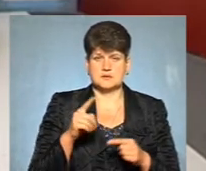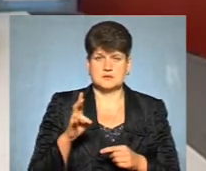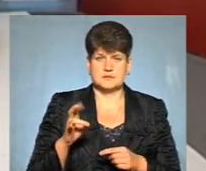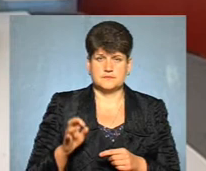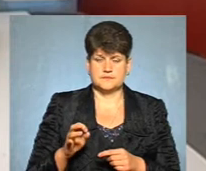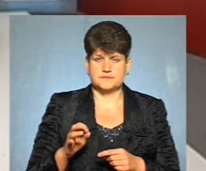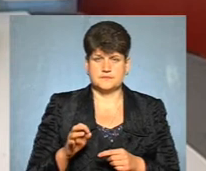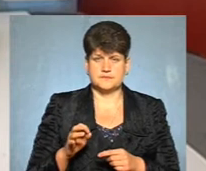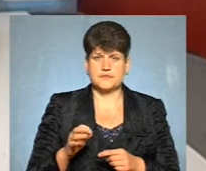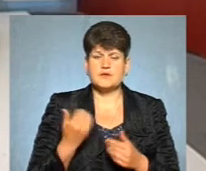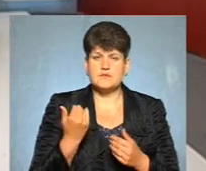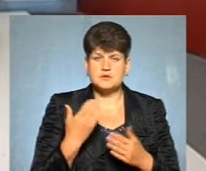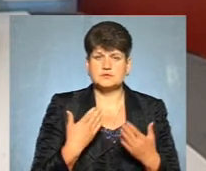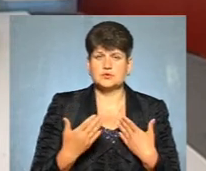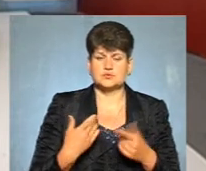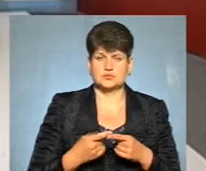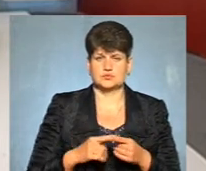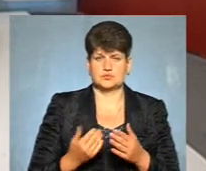Ваше ставлення до таких нововведень?